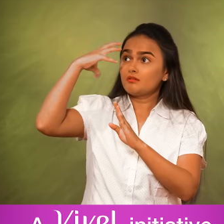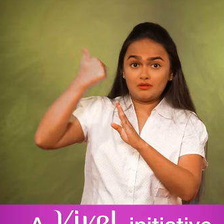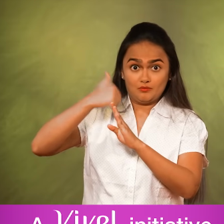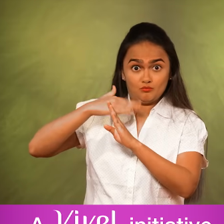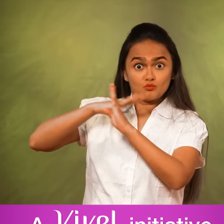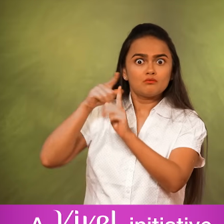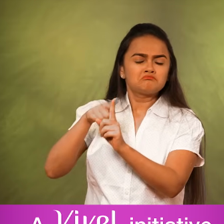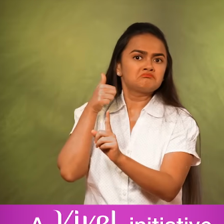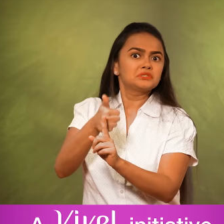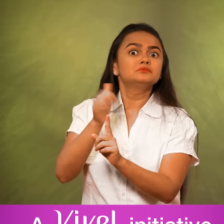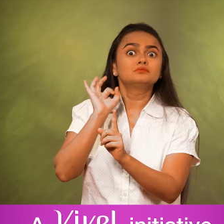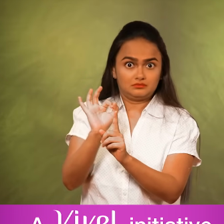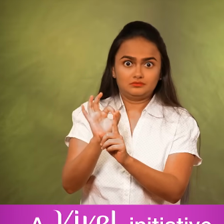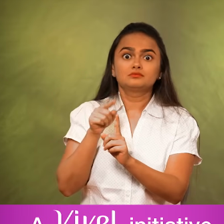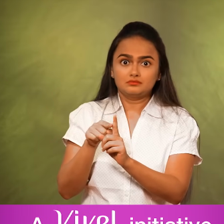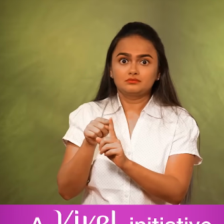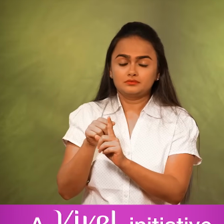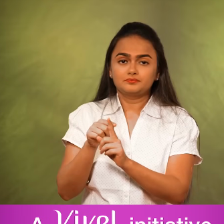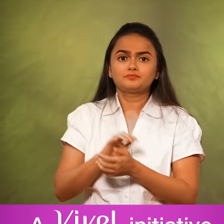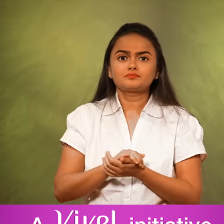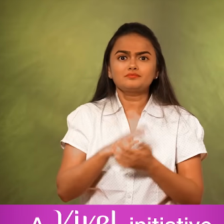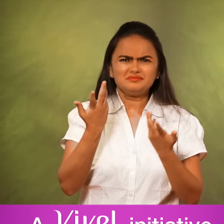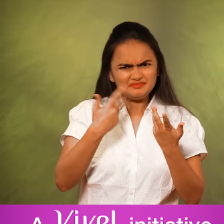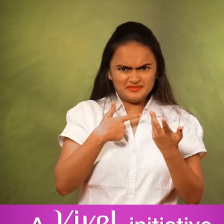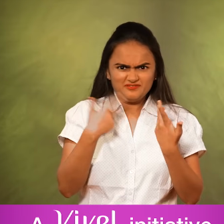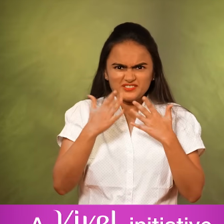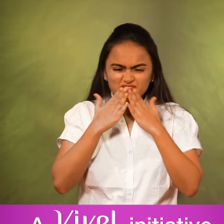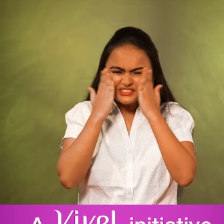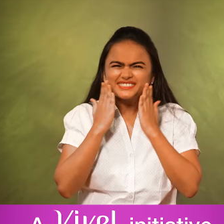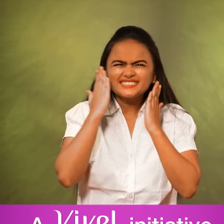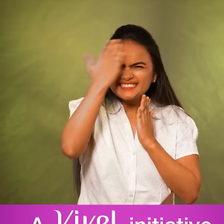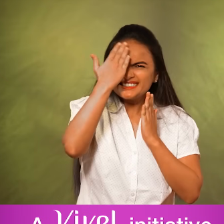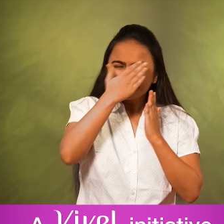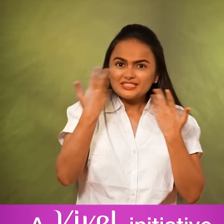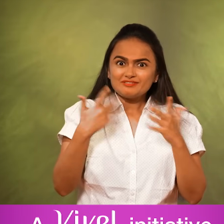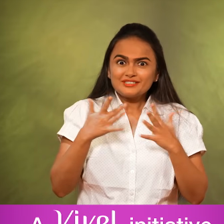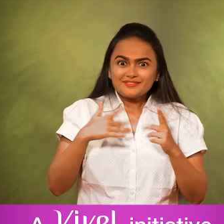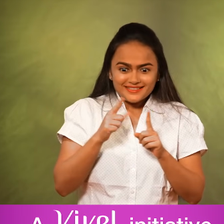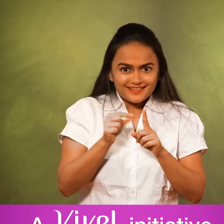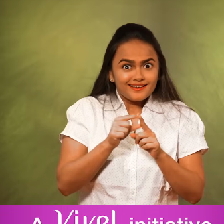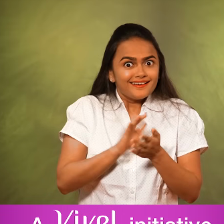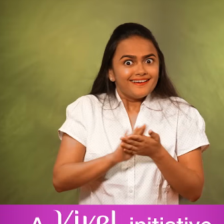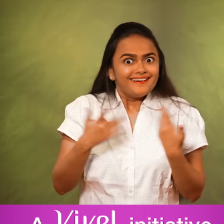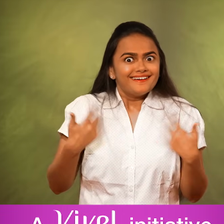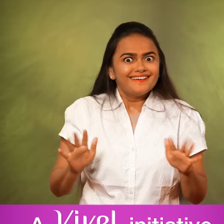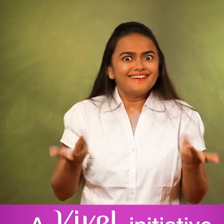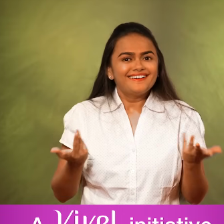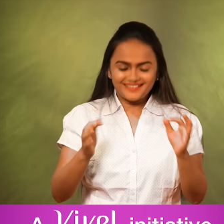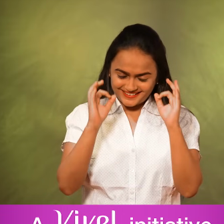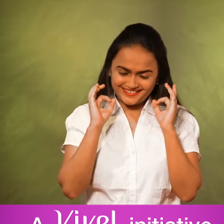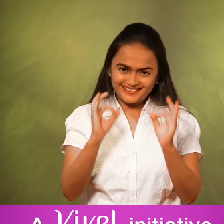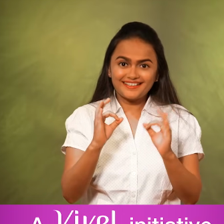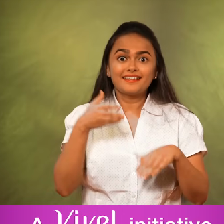जो प्रोटेक्शन है अगेंस्ट सन वो बहुत ज्यादा अच्छा है। सो आई एम ऑलमोस्ट डन विथ माई स्किन केयर रूटीन